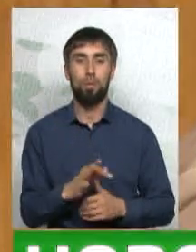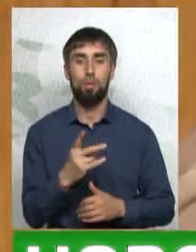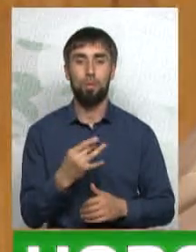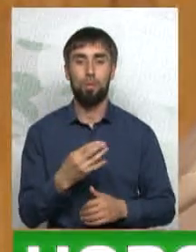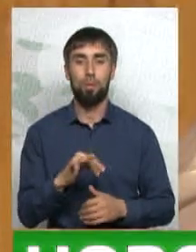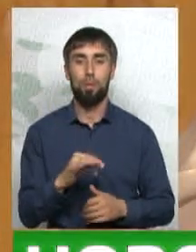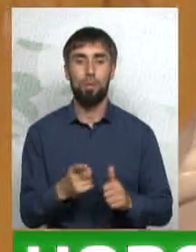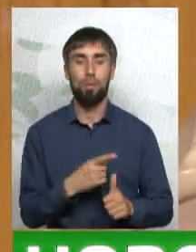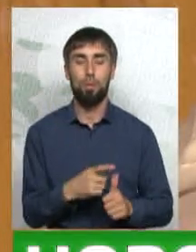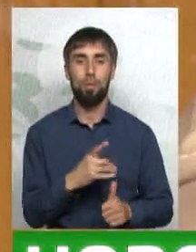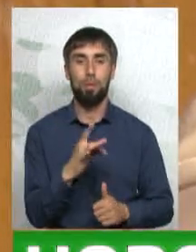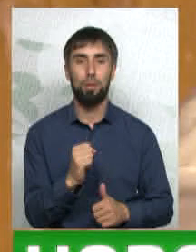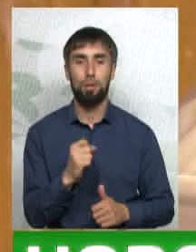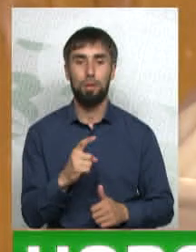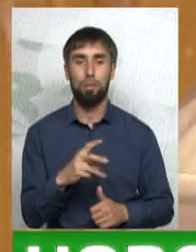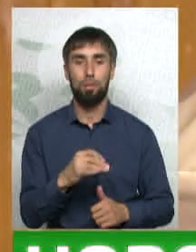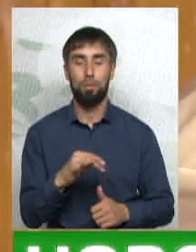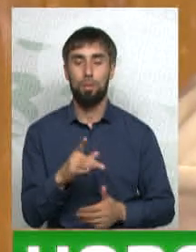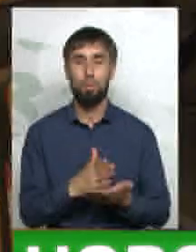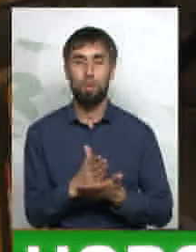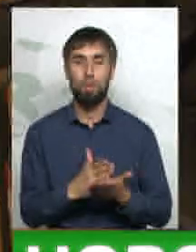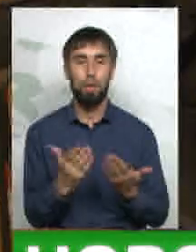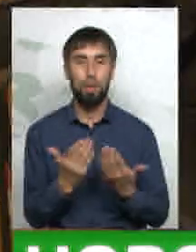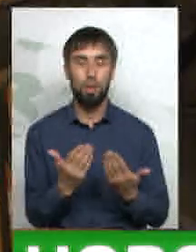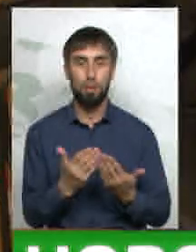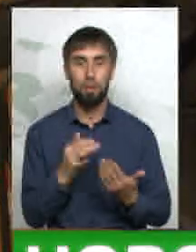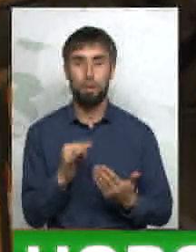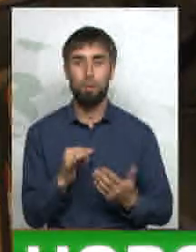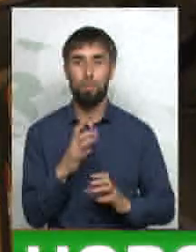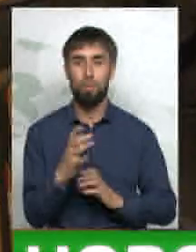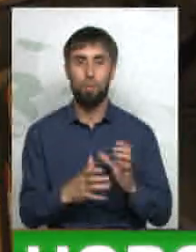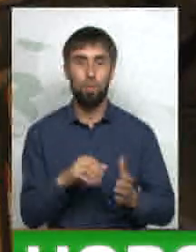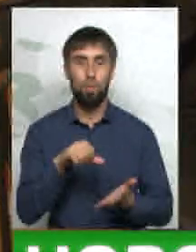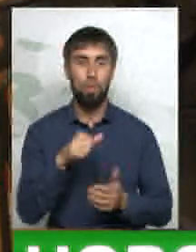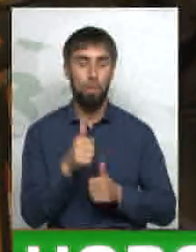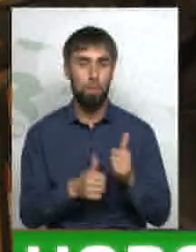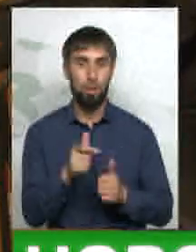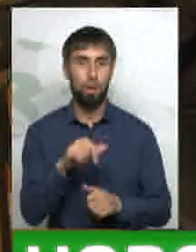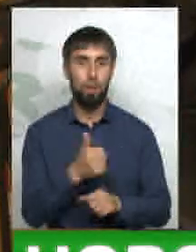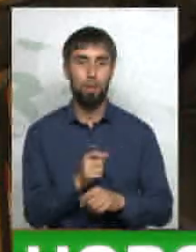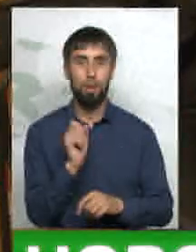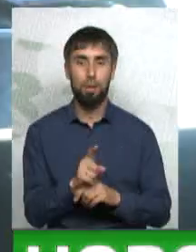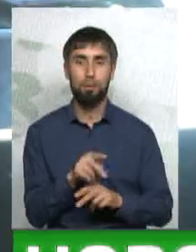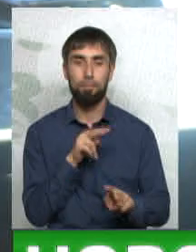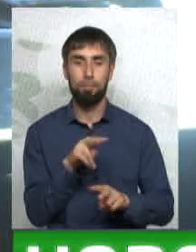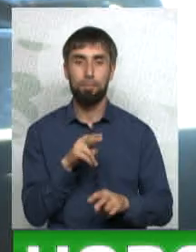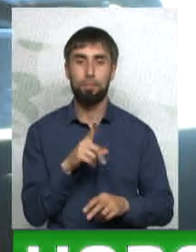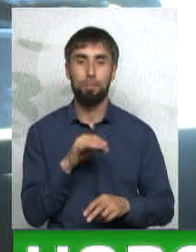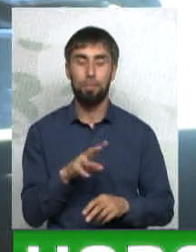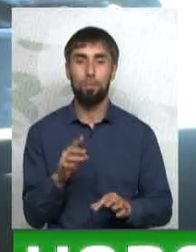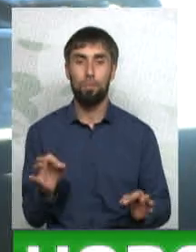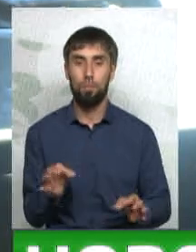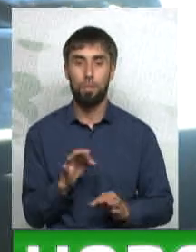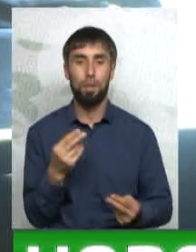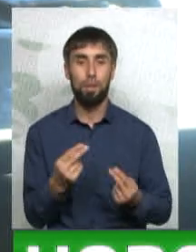имени Рахманинова. Заслуженный артист Ингушетии, лауреат международных конкурсов. Его главная задача – следить за тем, чтобы